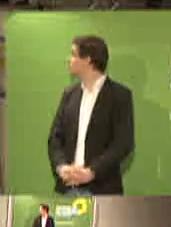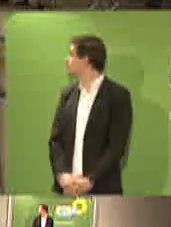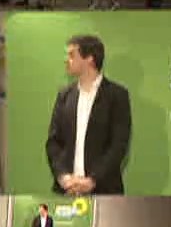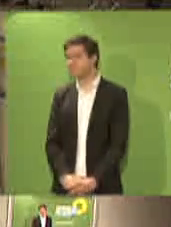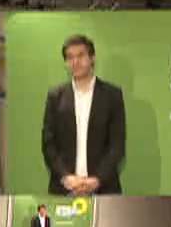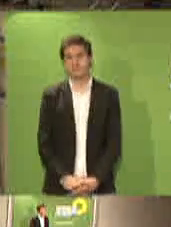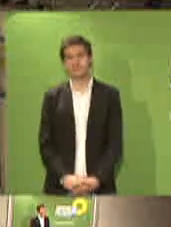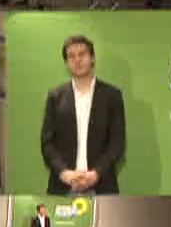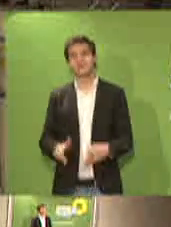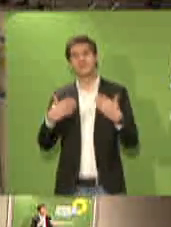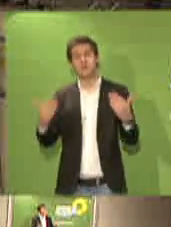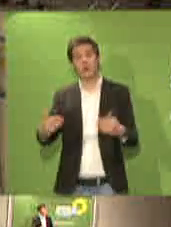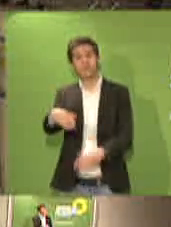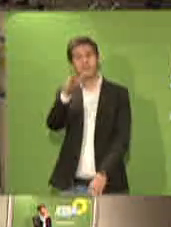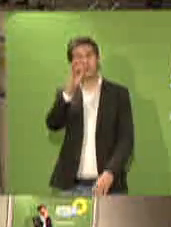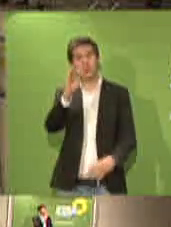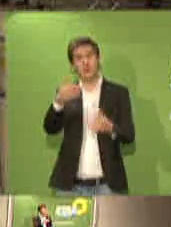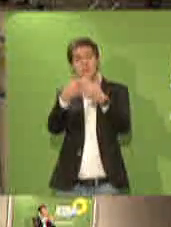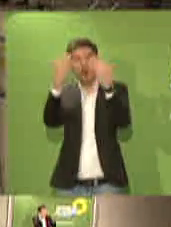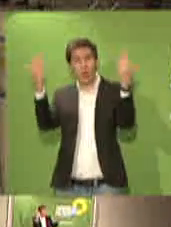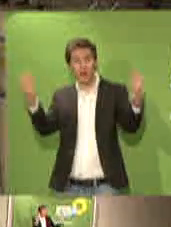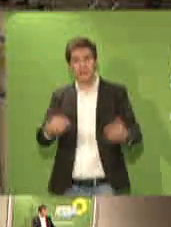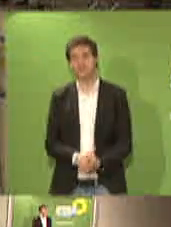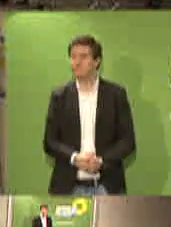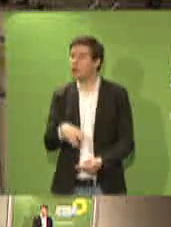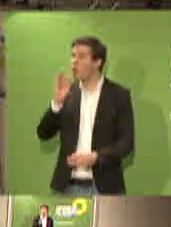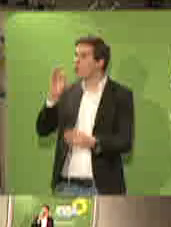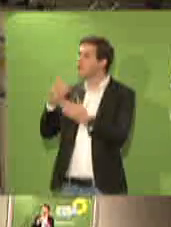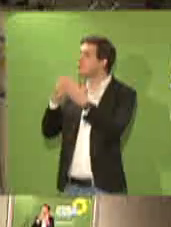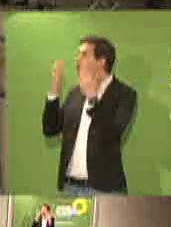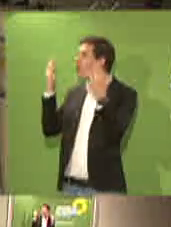So, guten Morgen.